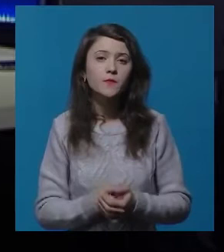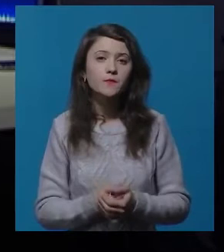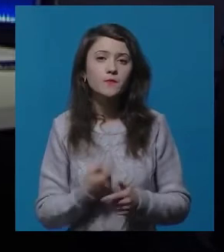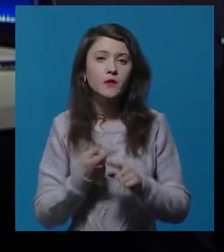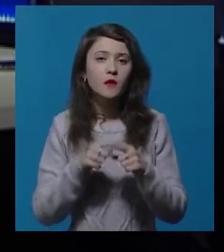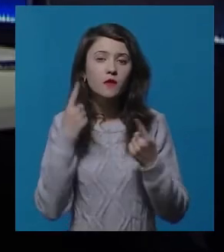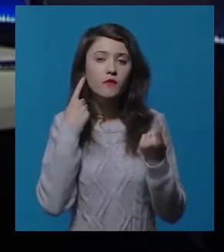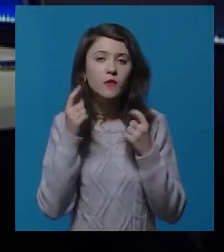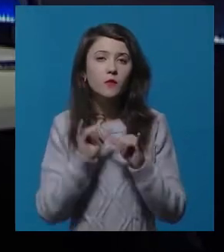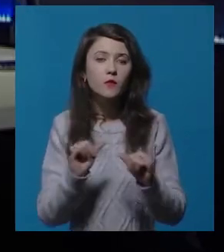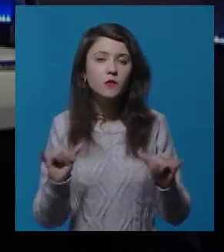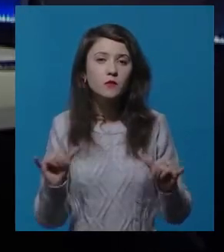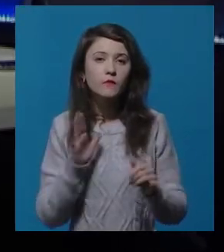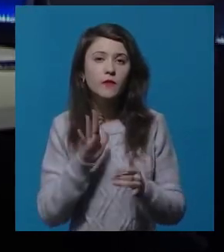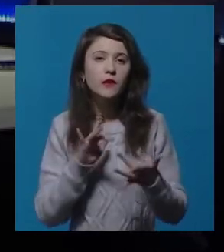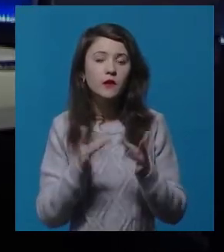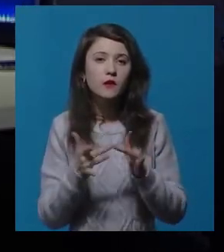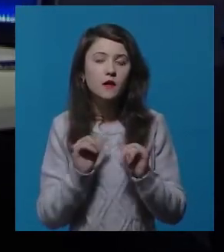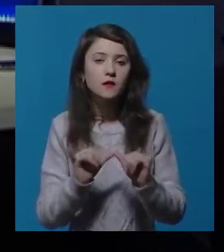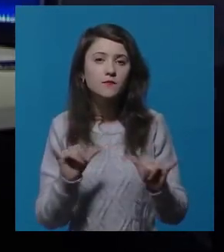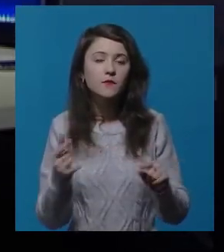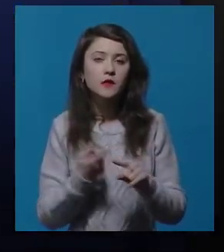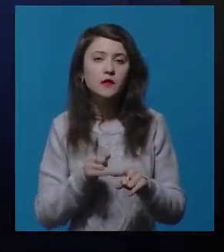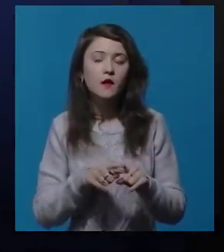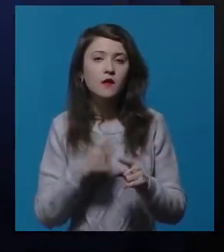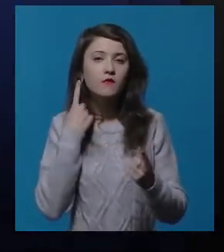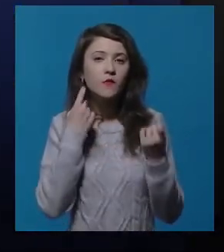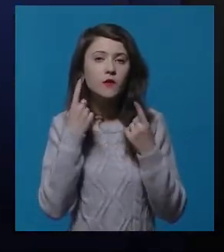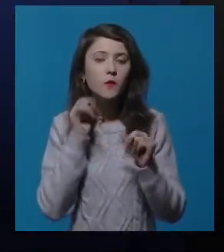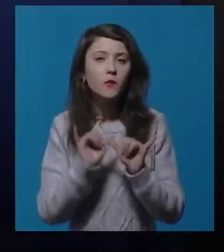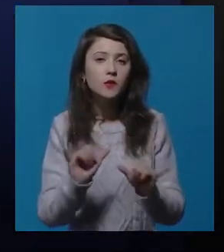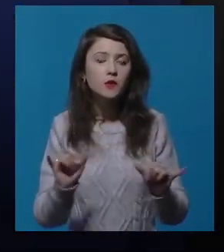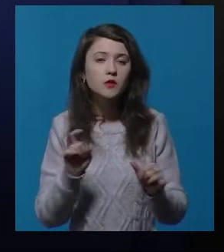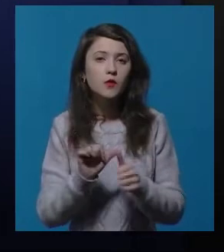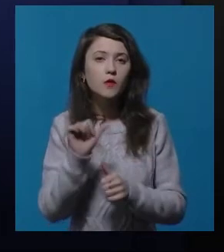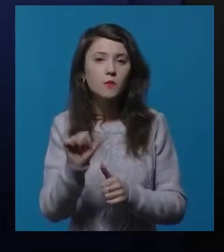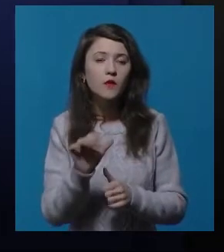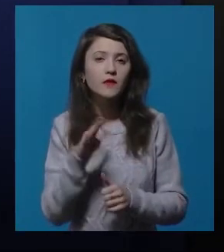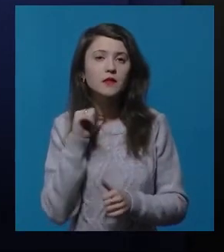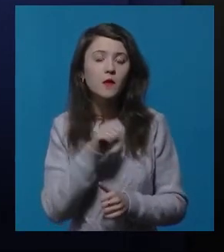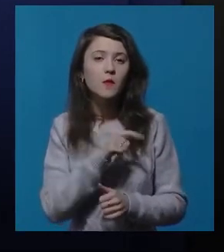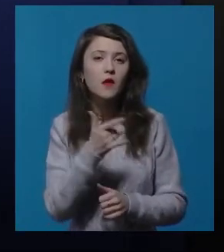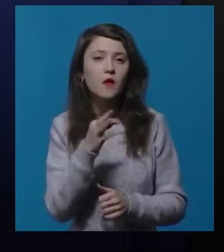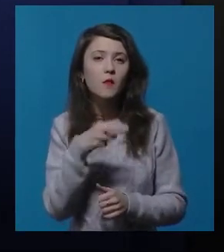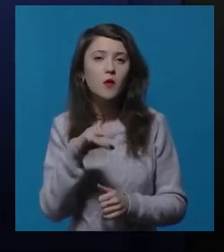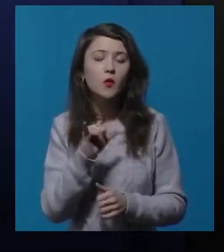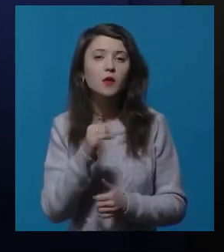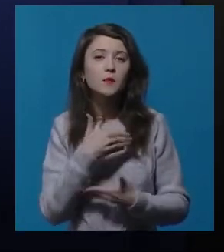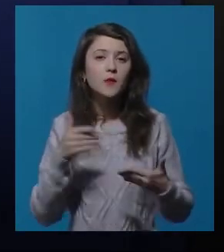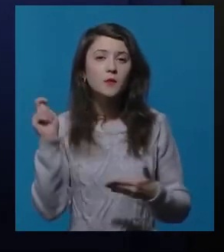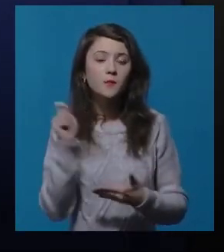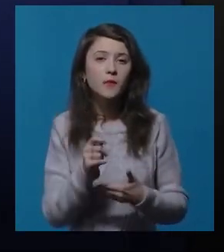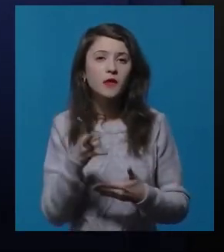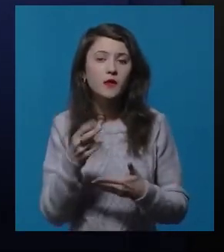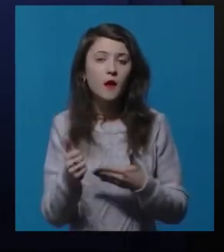інформація поширюється в засобах масової інформації. Ця інформація поширюється, зокрема, в самих громадах, куди ми прибуваємо. Напередодні це